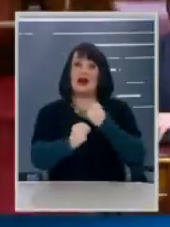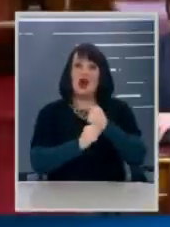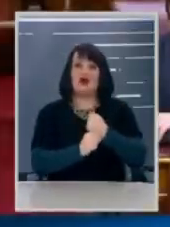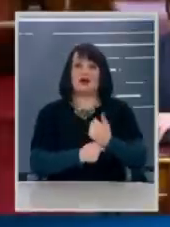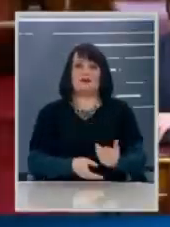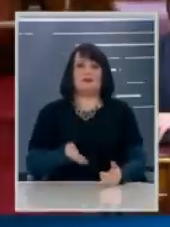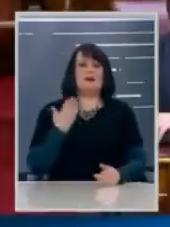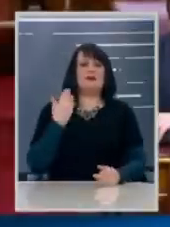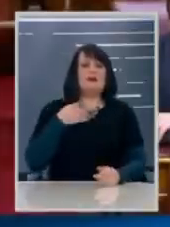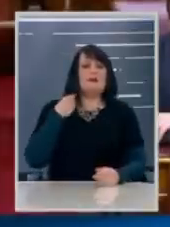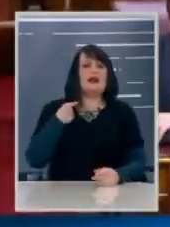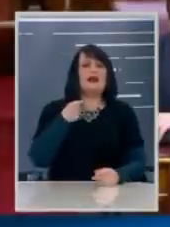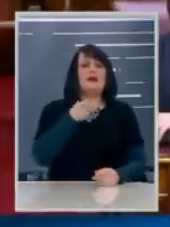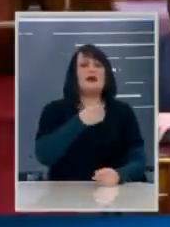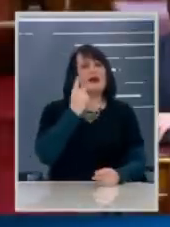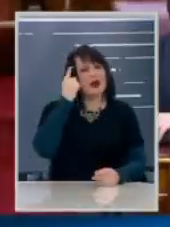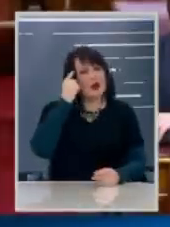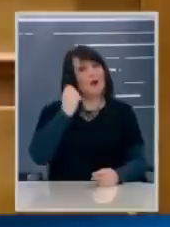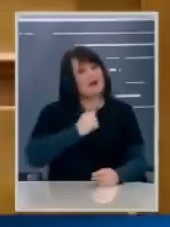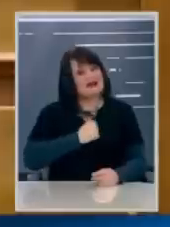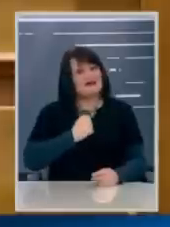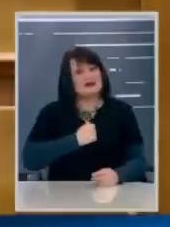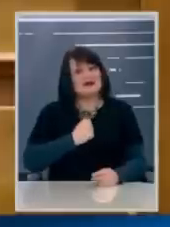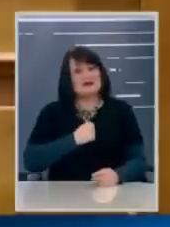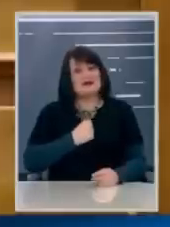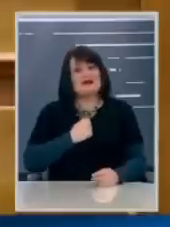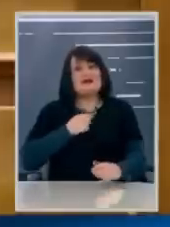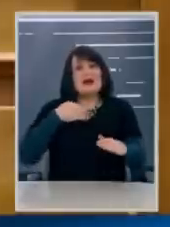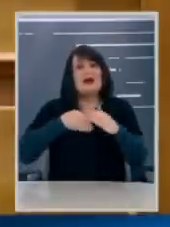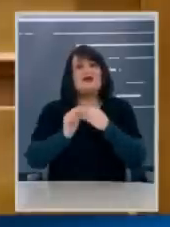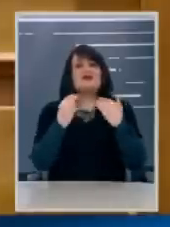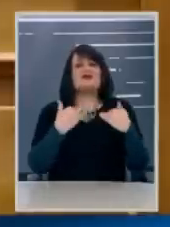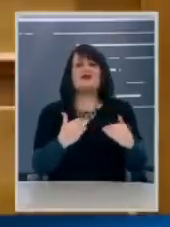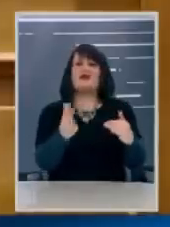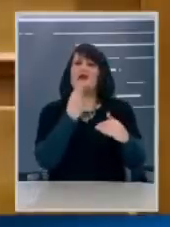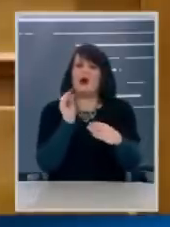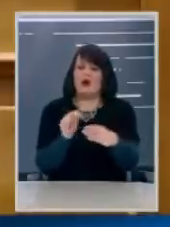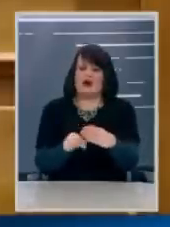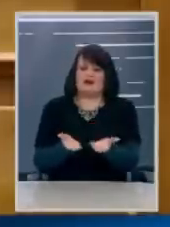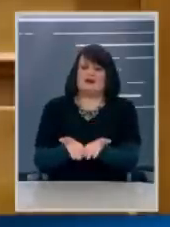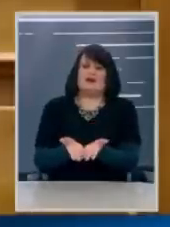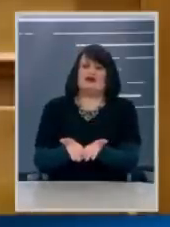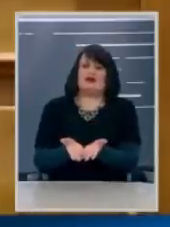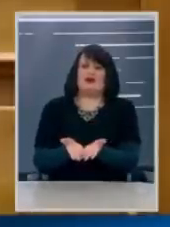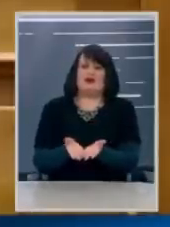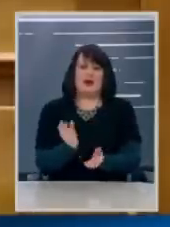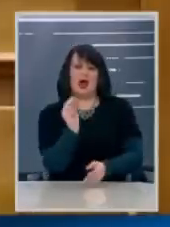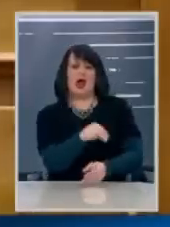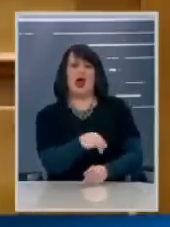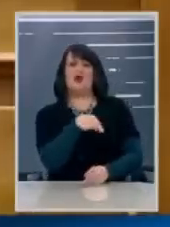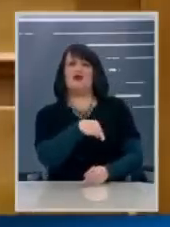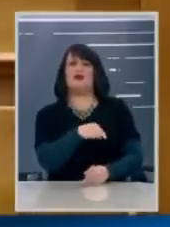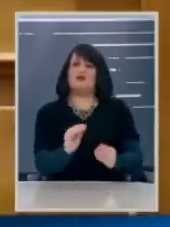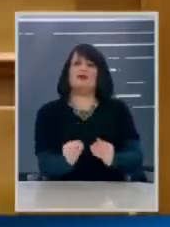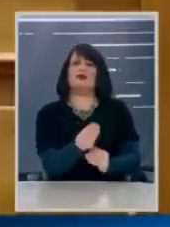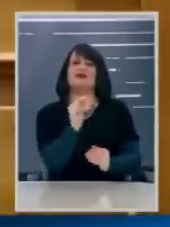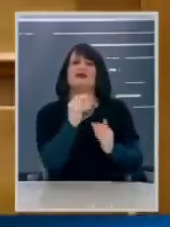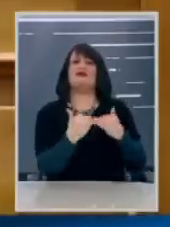λέγανε ωραίες οι αντιλήψεις σου, αλλά αφού το κόμμα δεν μπαίνει, γιατί να δαπανίσουμε την ψήφο μας. Τη δίνουμε εκεί που θα πιάσει τόπο.